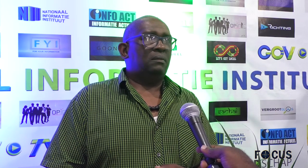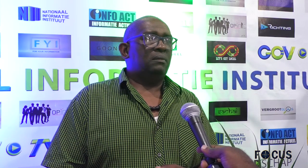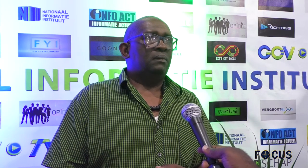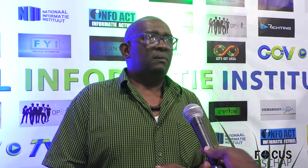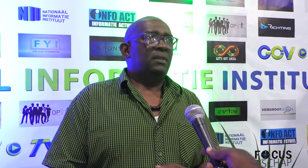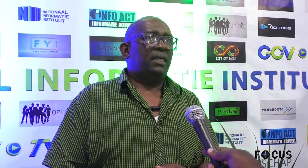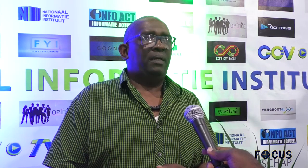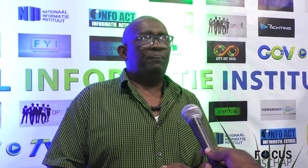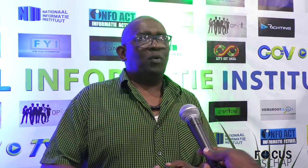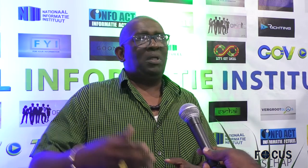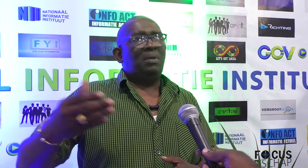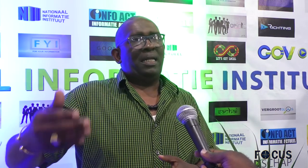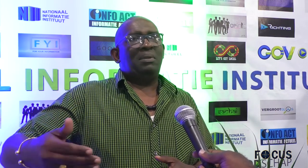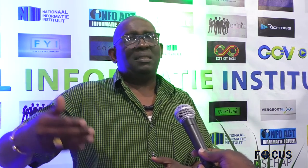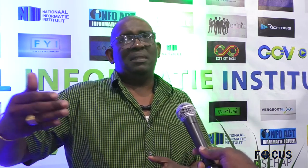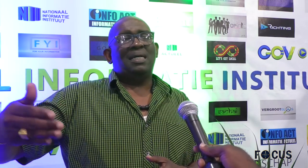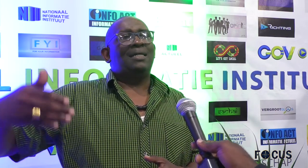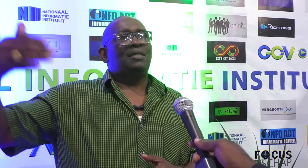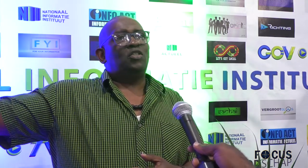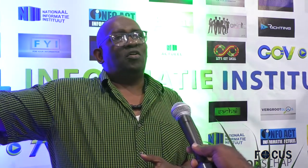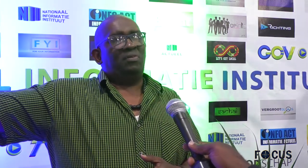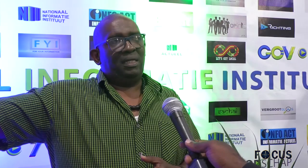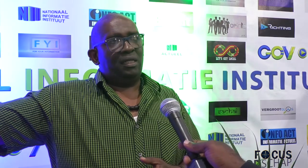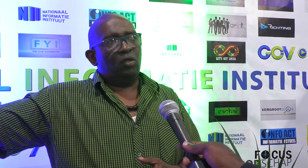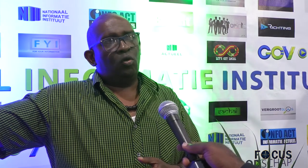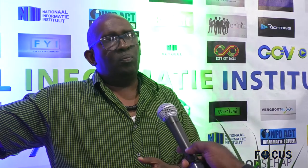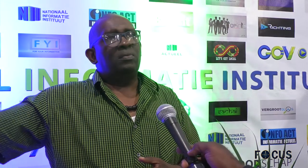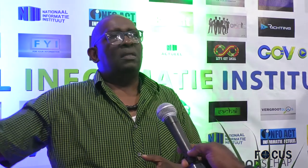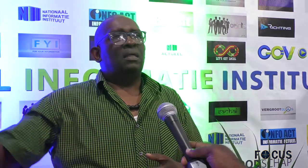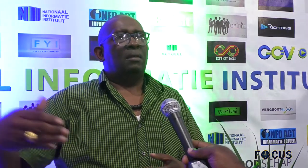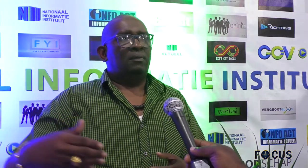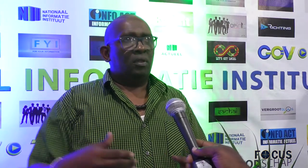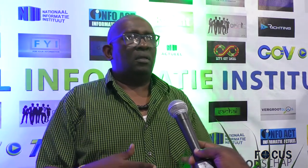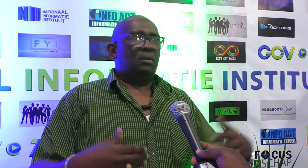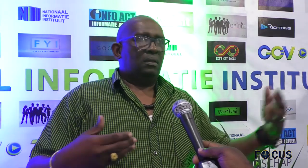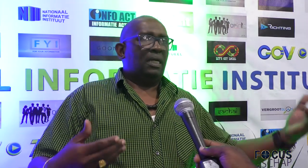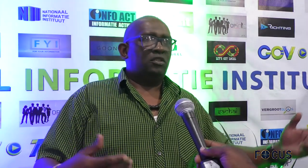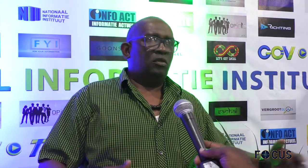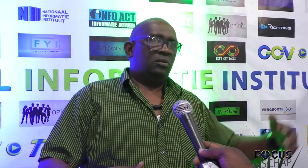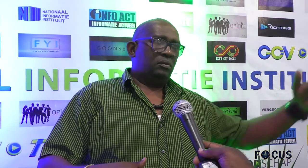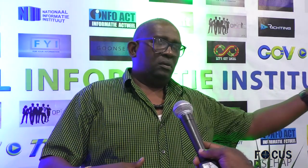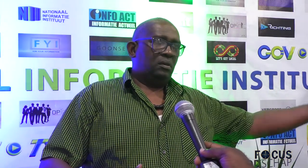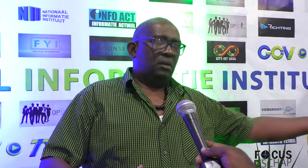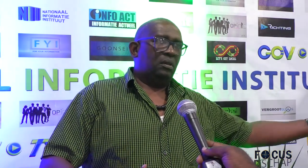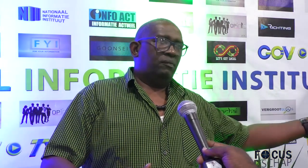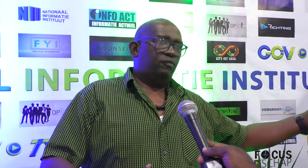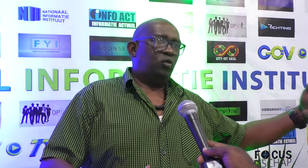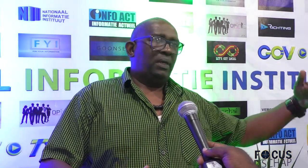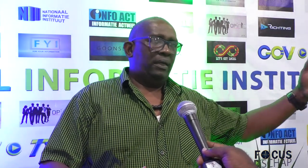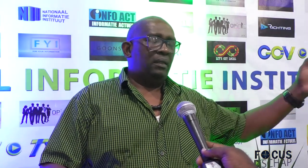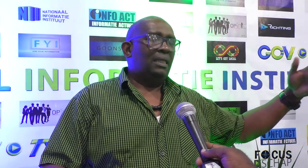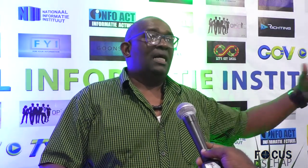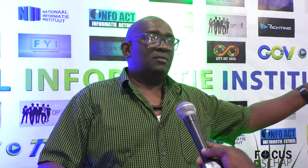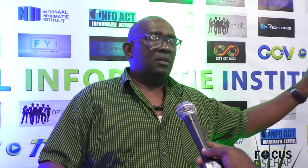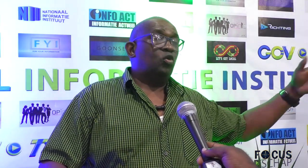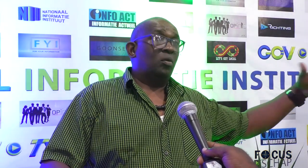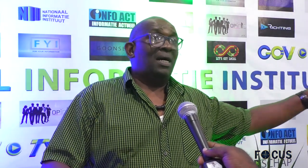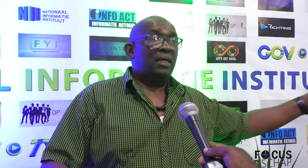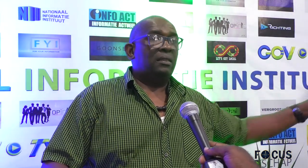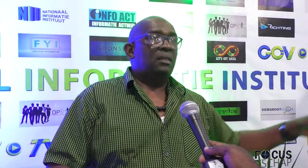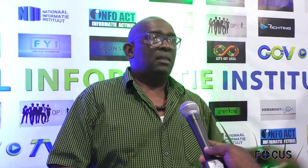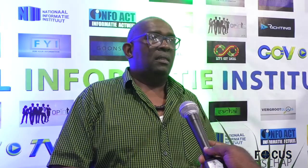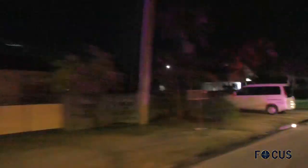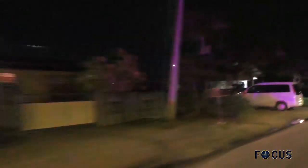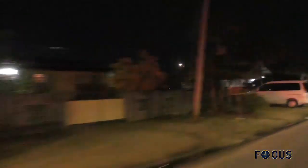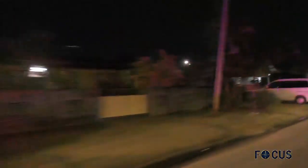je geen problemen krijgt misschien met de andere surveillerende groep. Toch, als je dus voorbij langs door